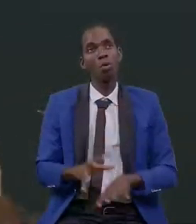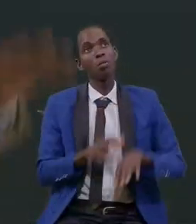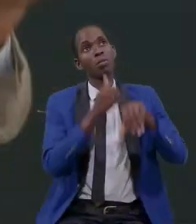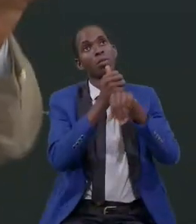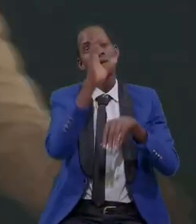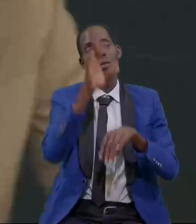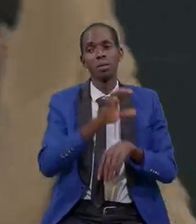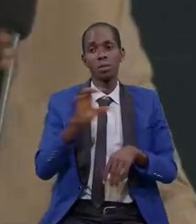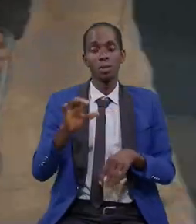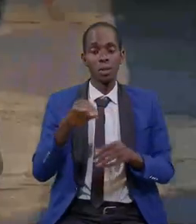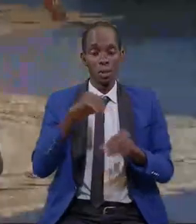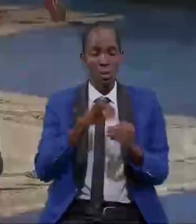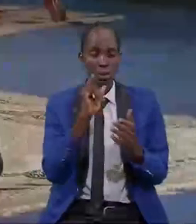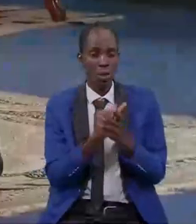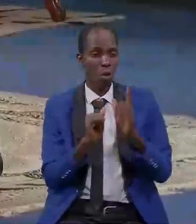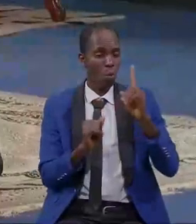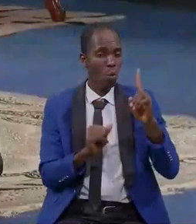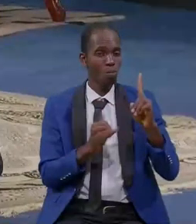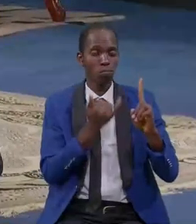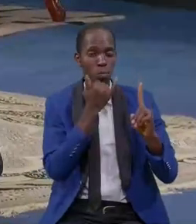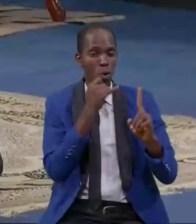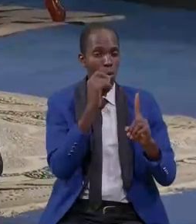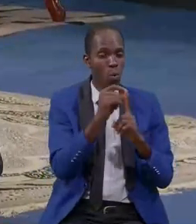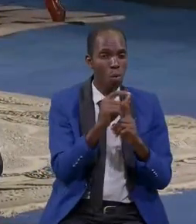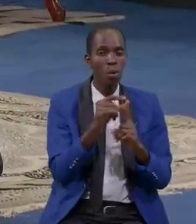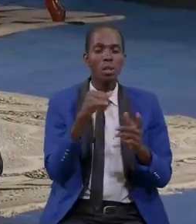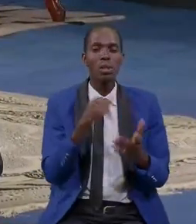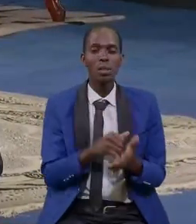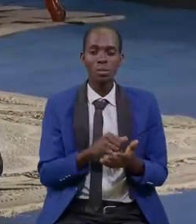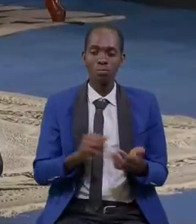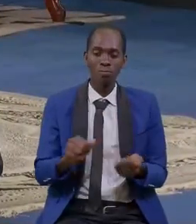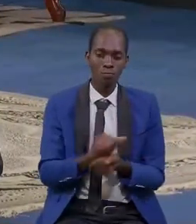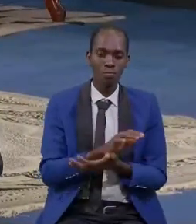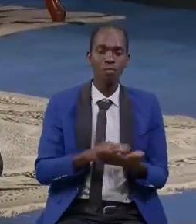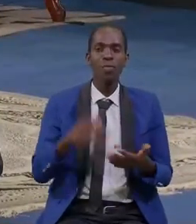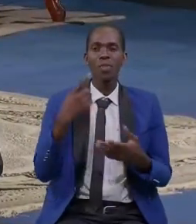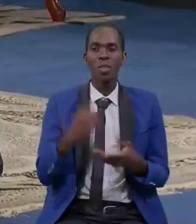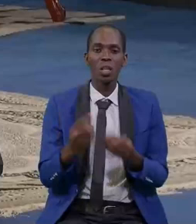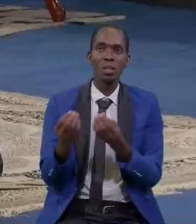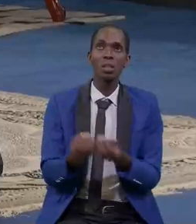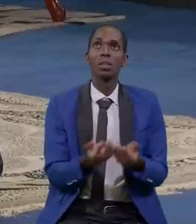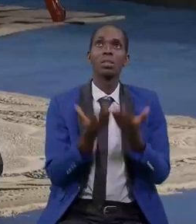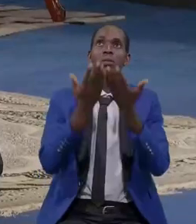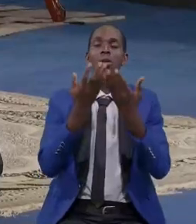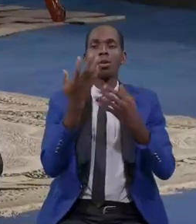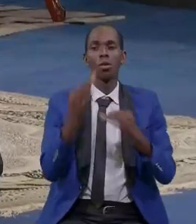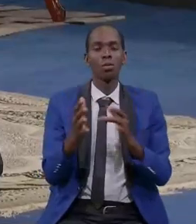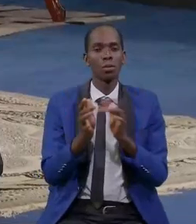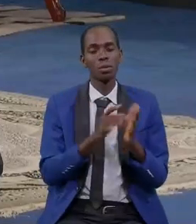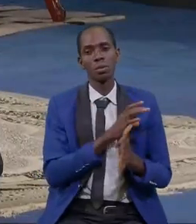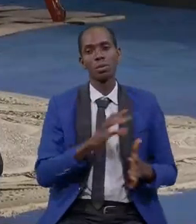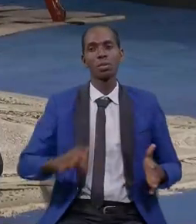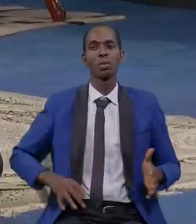il met sous ses pieds et foule aux pieds le sacrifice de Jésus-Christ.